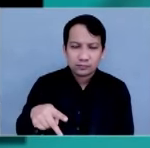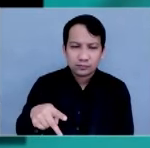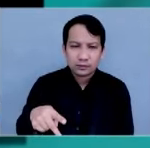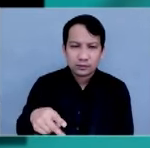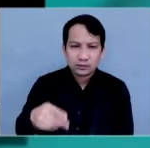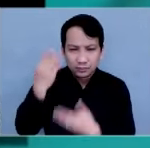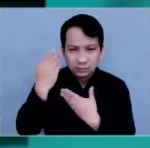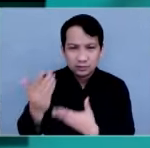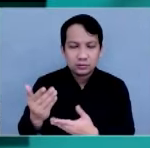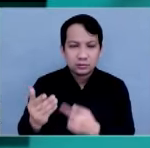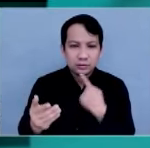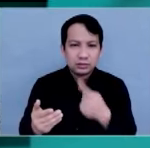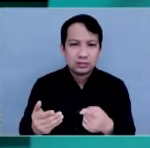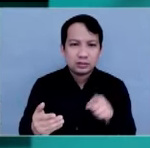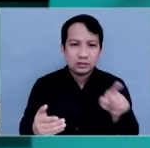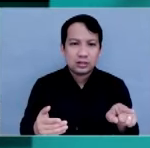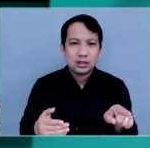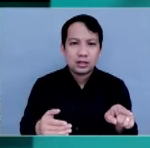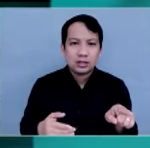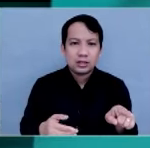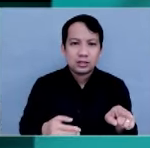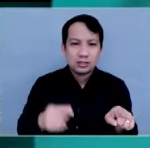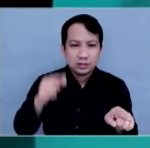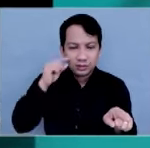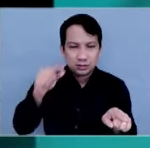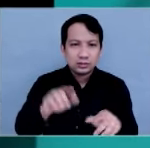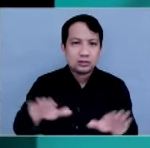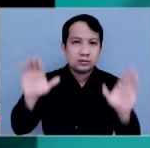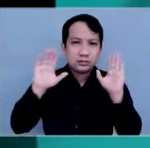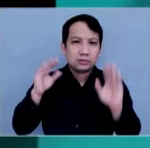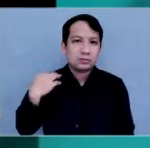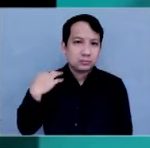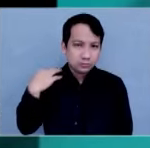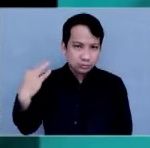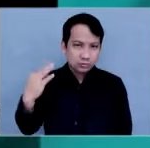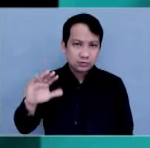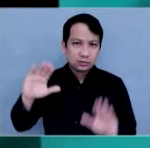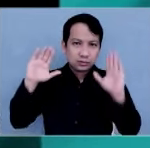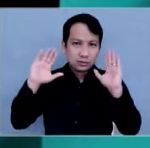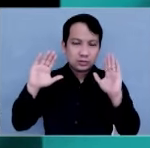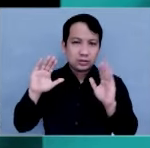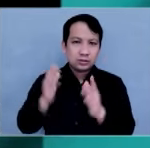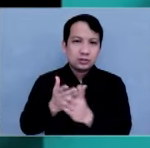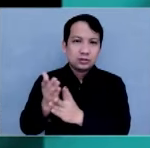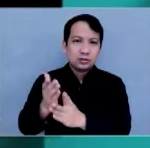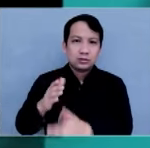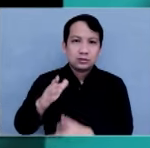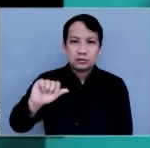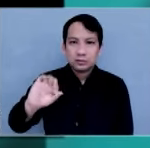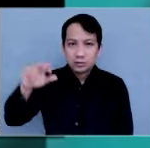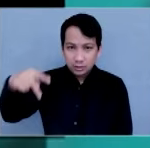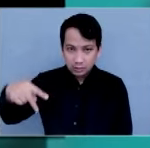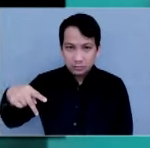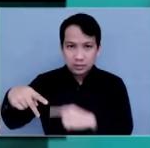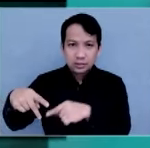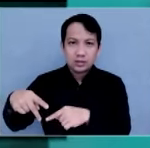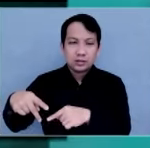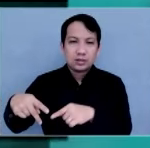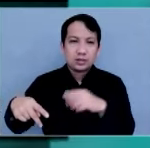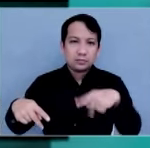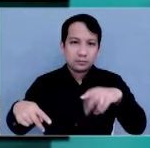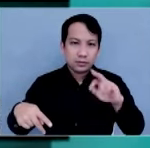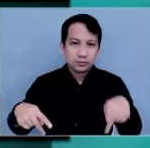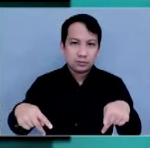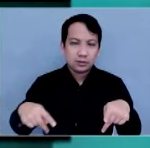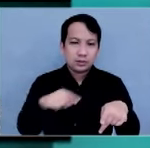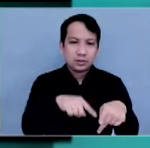na sa Pastor Apollo Quiboloy surrendered, voluntarily surrendered to the AFP and the PNP.